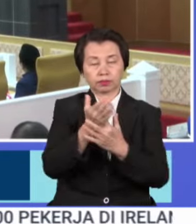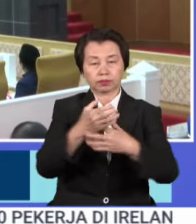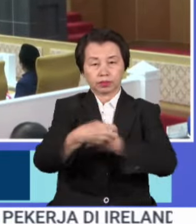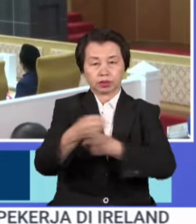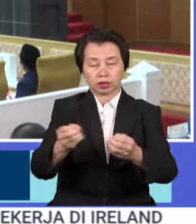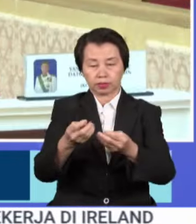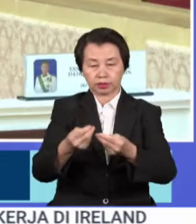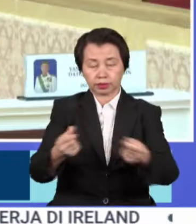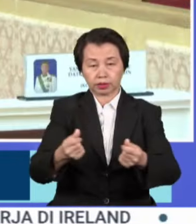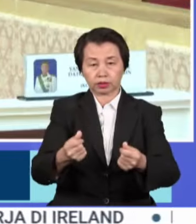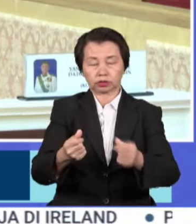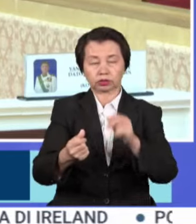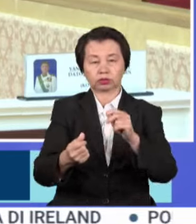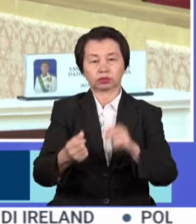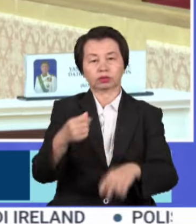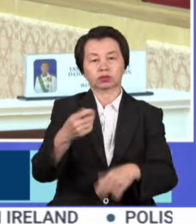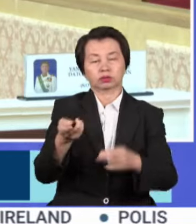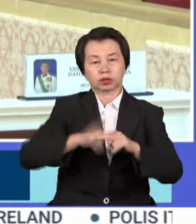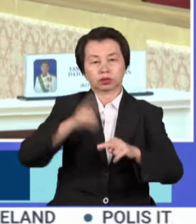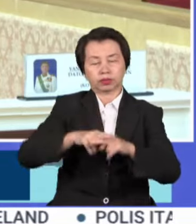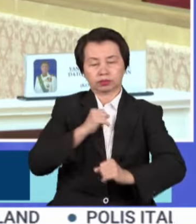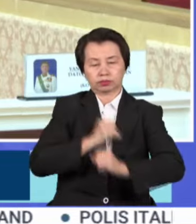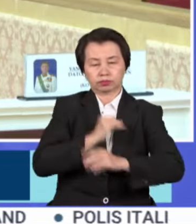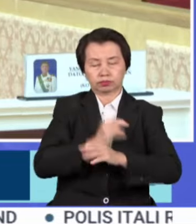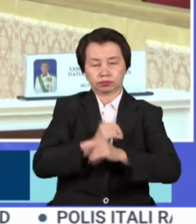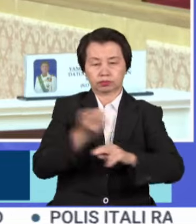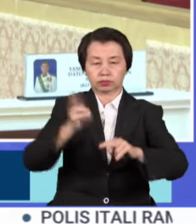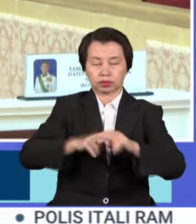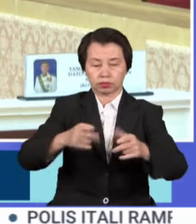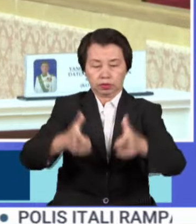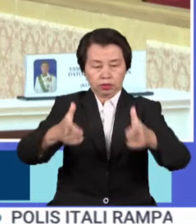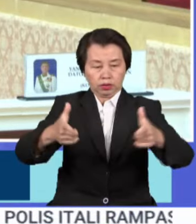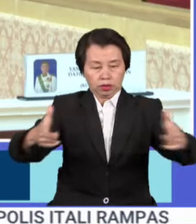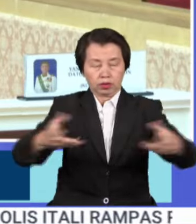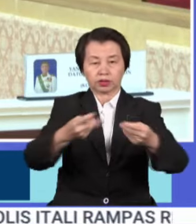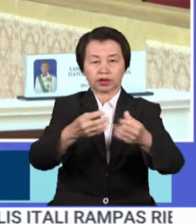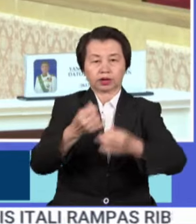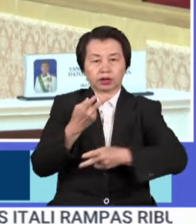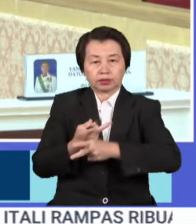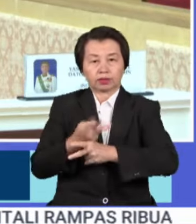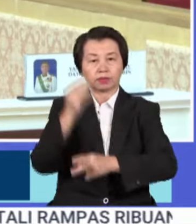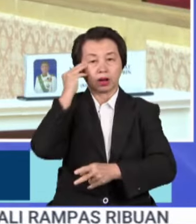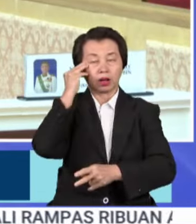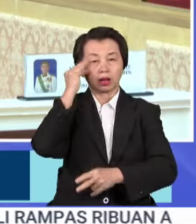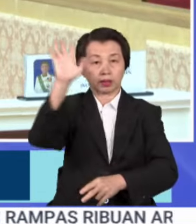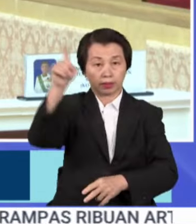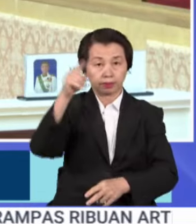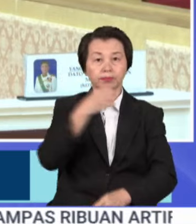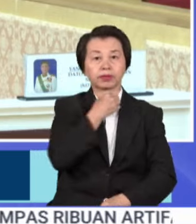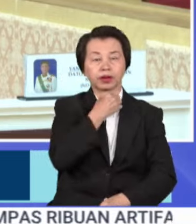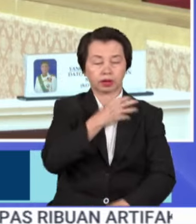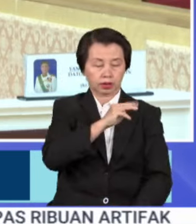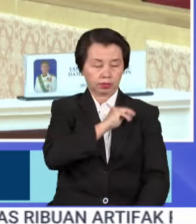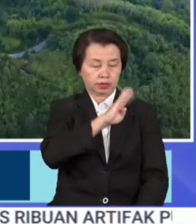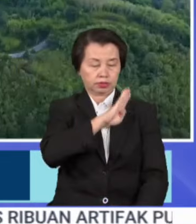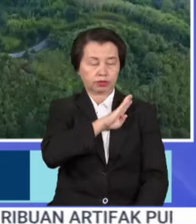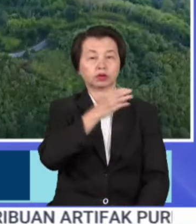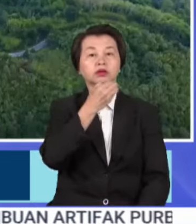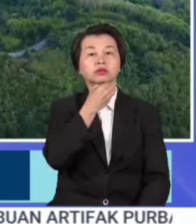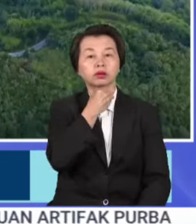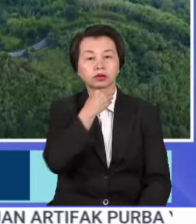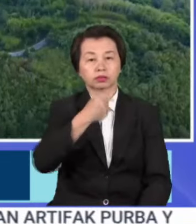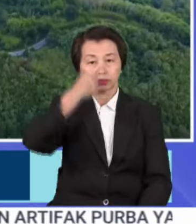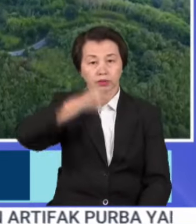Galian PTG melipat gandakan usaha menambah keluasan tanah rizab Melayu di Perak. Menteri Besar Datuk Seri Sarani